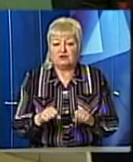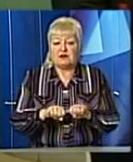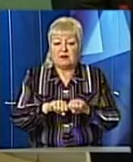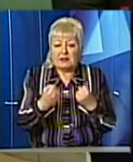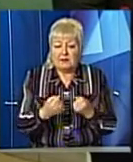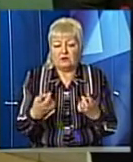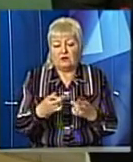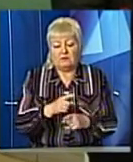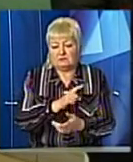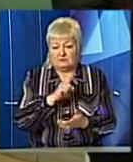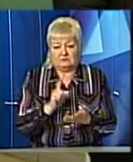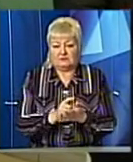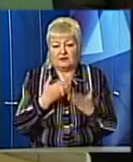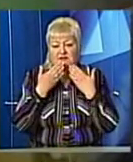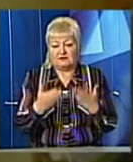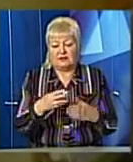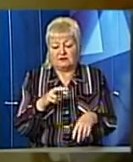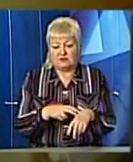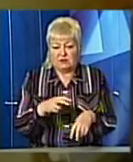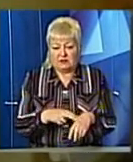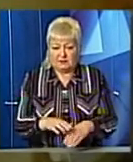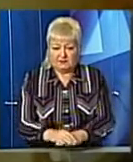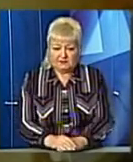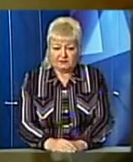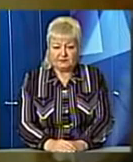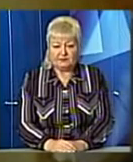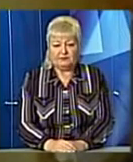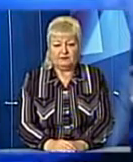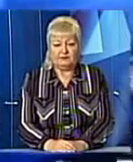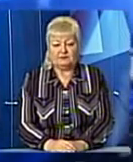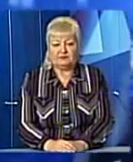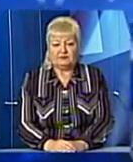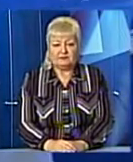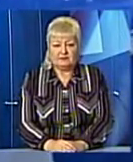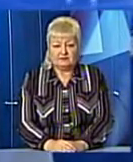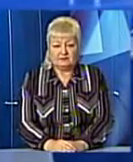перелом, неодмінно звертайтесь до лікаря. Анастасія Бахор, Роман Суйський, новини.